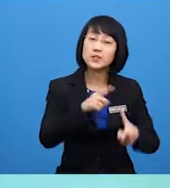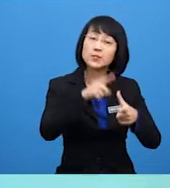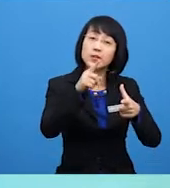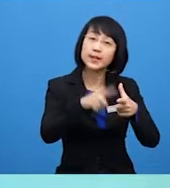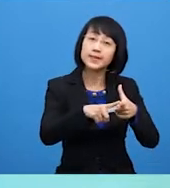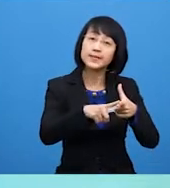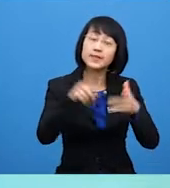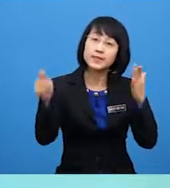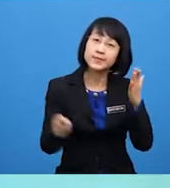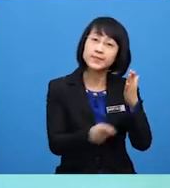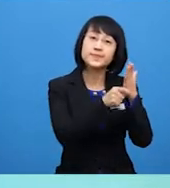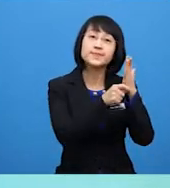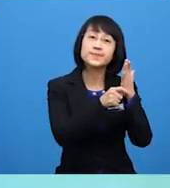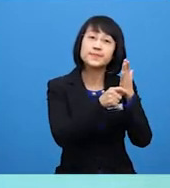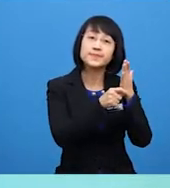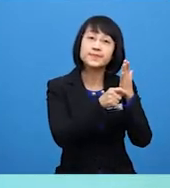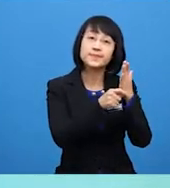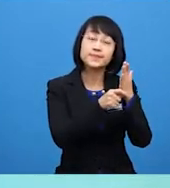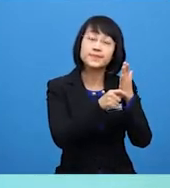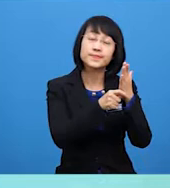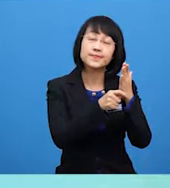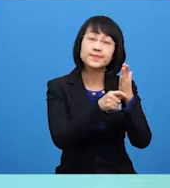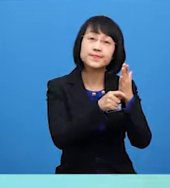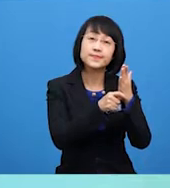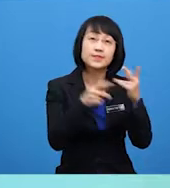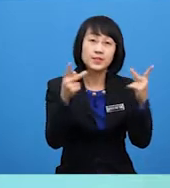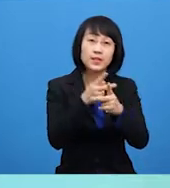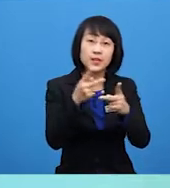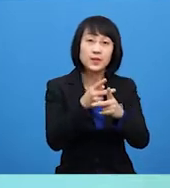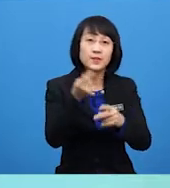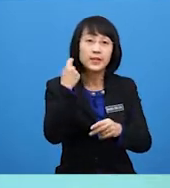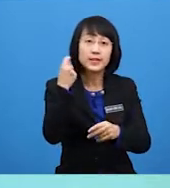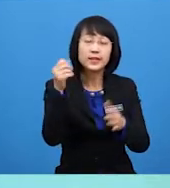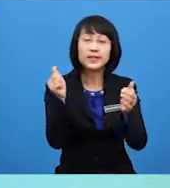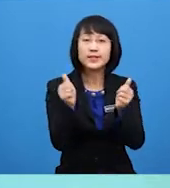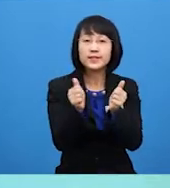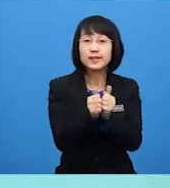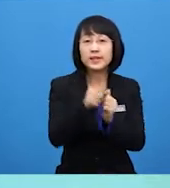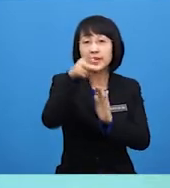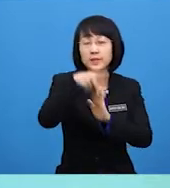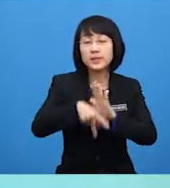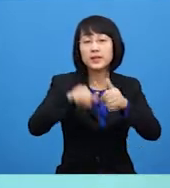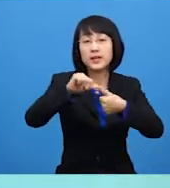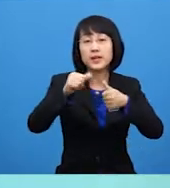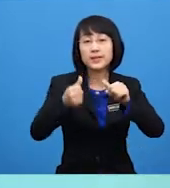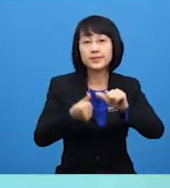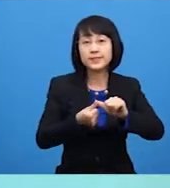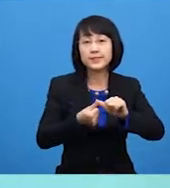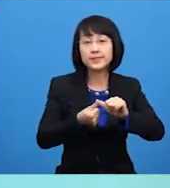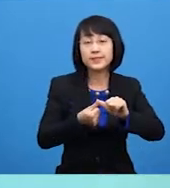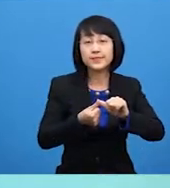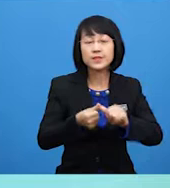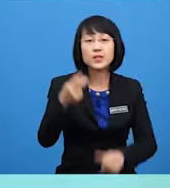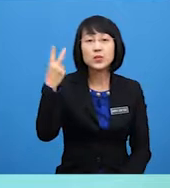Kemudian, tambahkan hasil darab tersebut dengan pengangka, iaitu